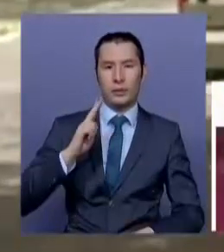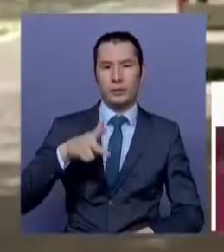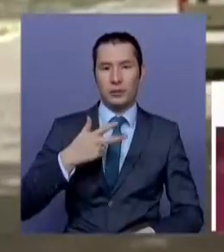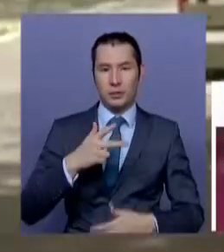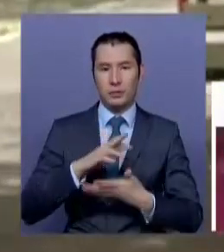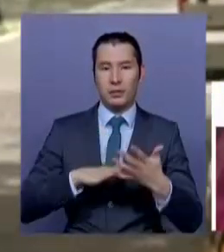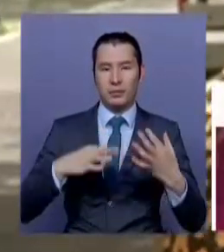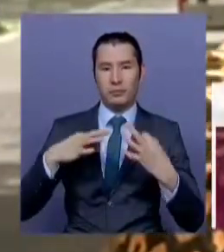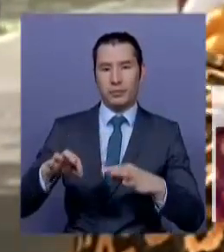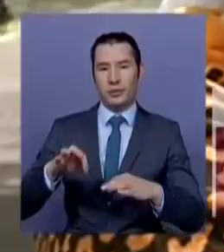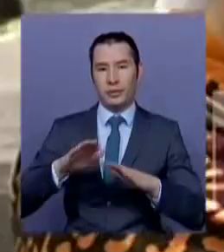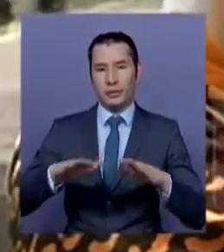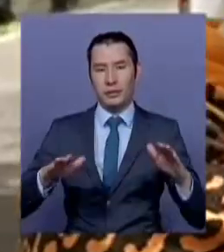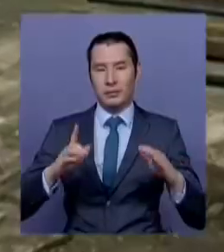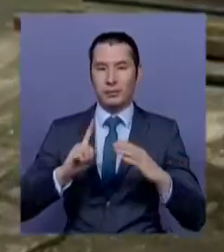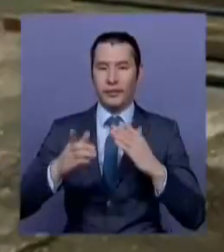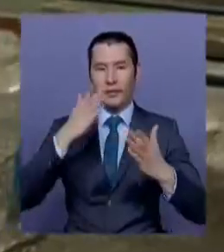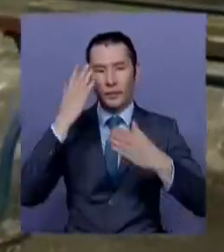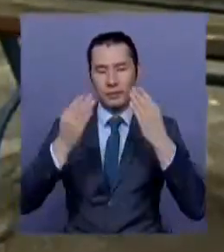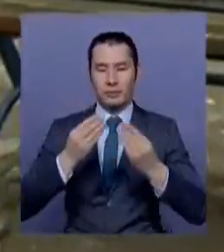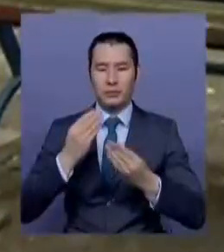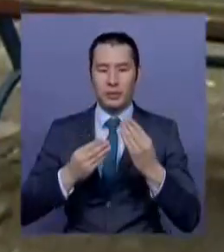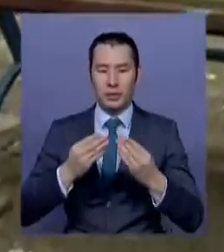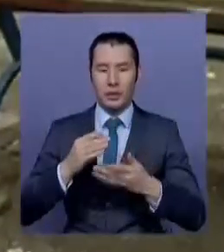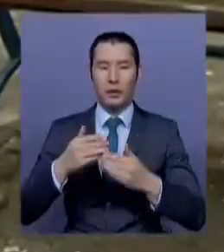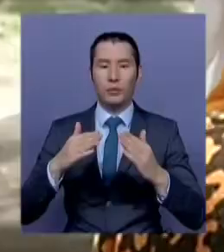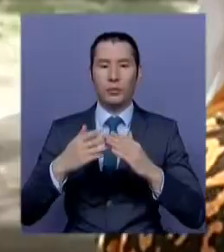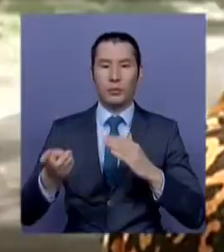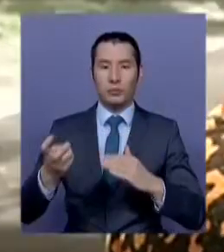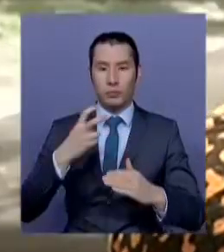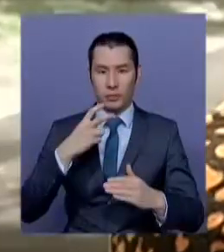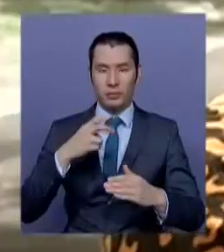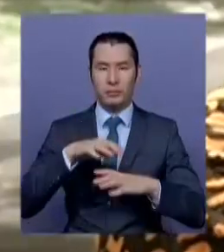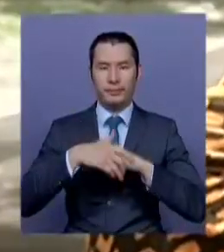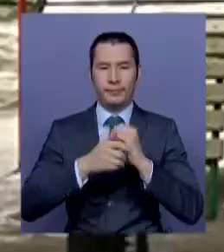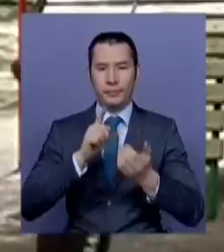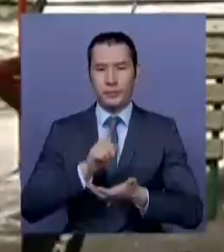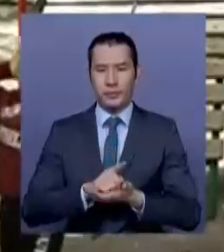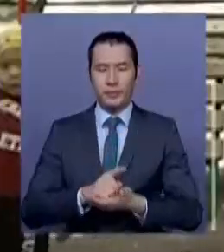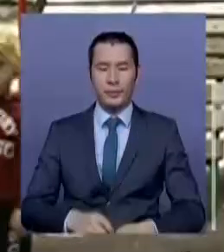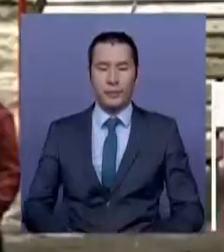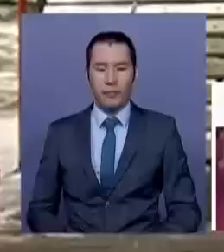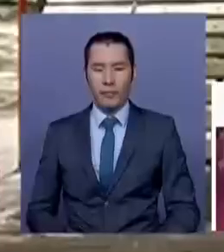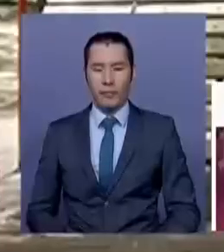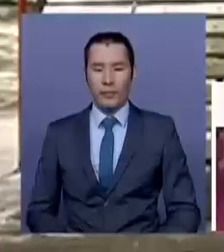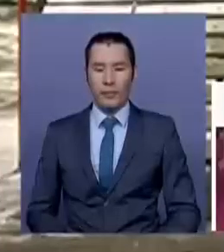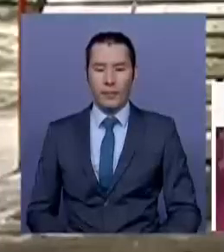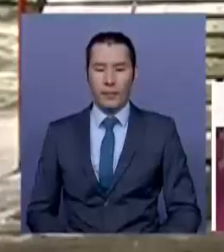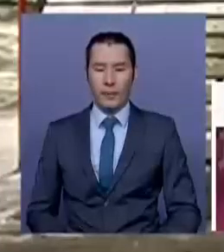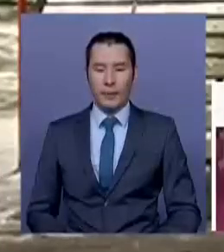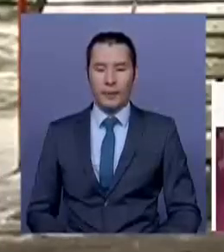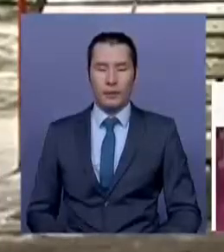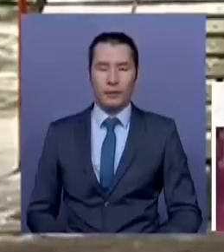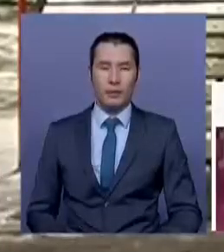үйге кіргеннен кейін қолымызды кірсабымен жуамыз. Осы істеп беріп жатқандарыңызға көп-көп рахмет. Работа была проведена нормально,